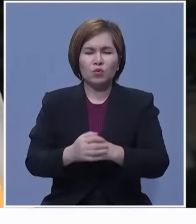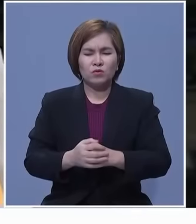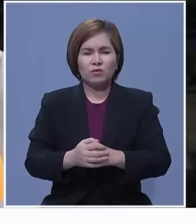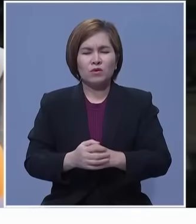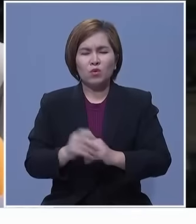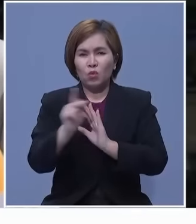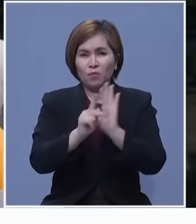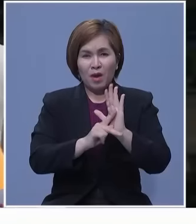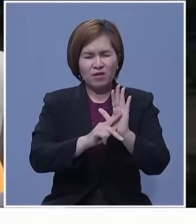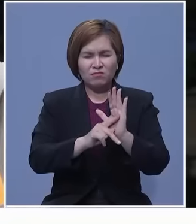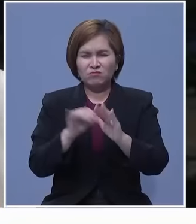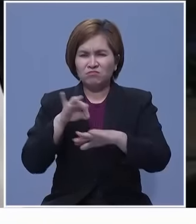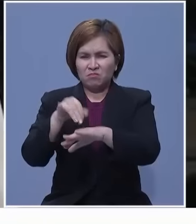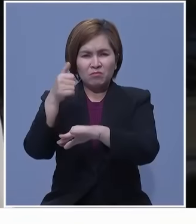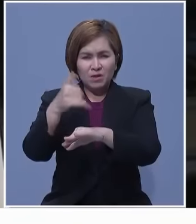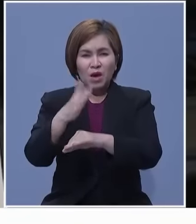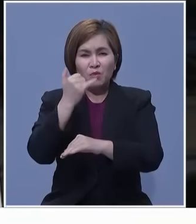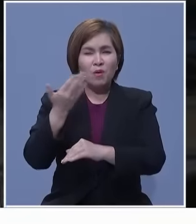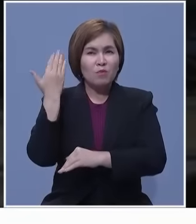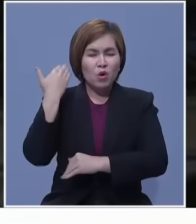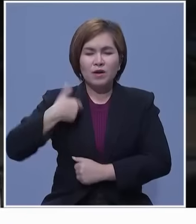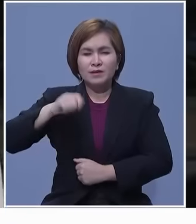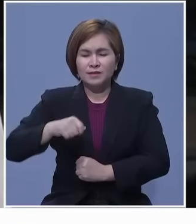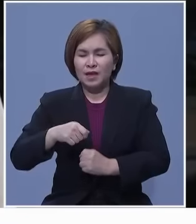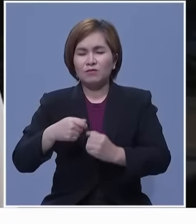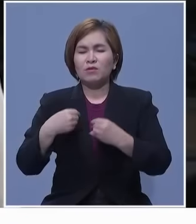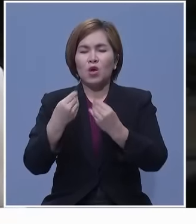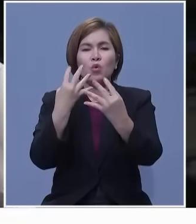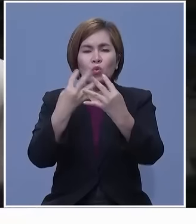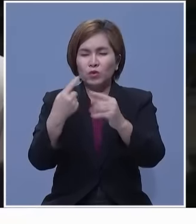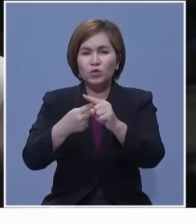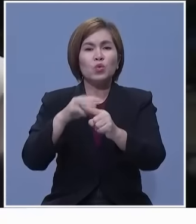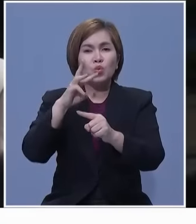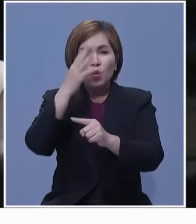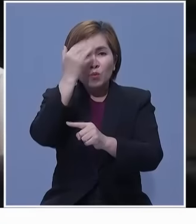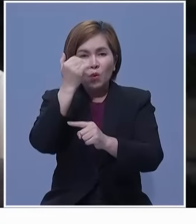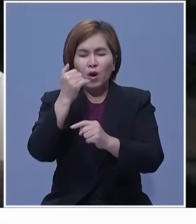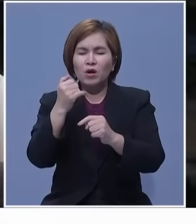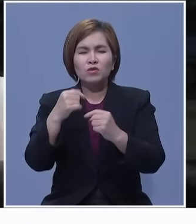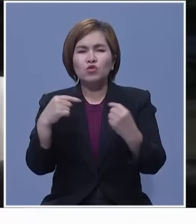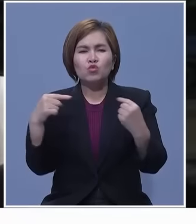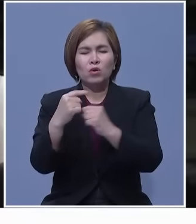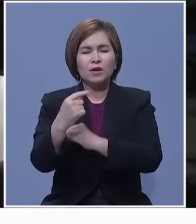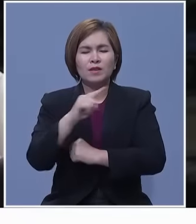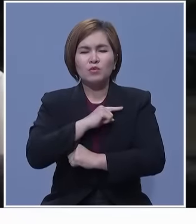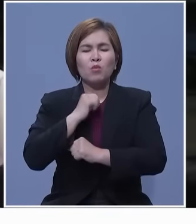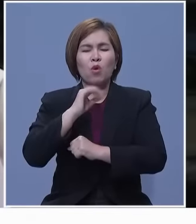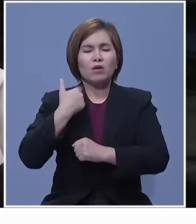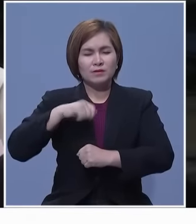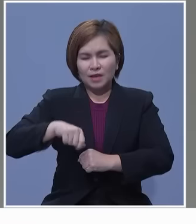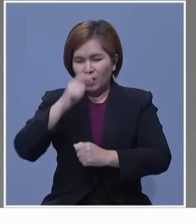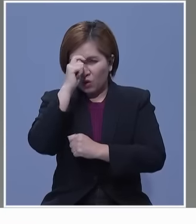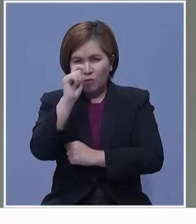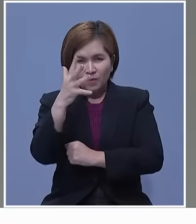ามตามรัฐธรรมนูญหลังถูกศาลสั่งจำคุกเป็นเวลา6เดือนในความผิดฐานละเมิดอำนาจศาลค่ะตามขั้นตอนแล้วนะ